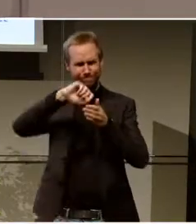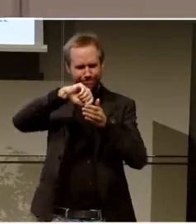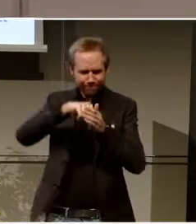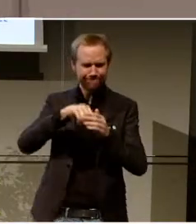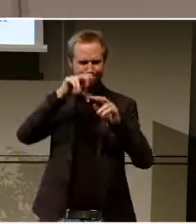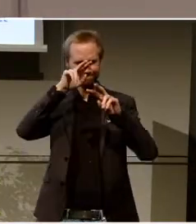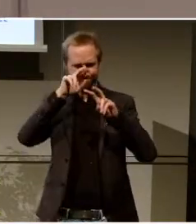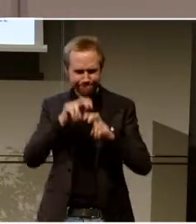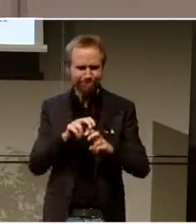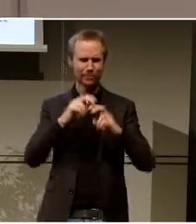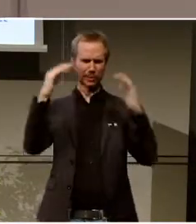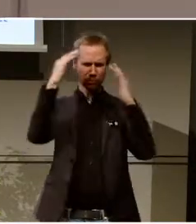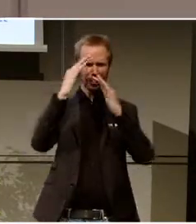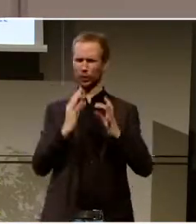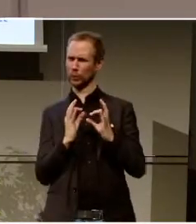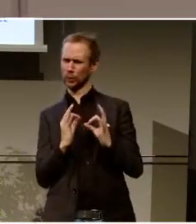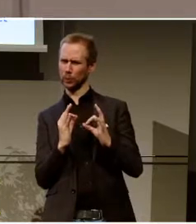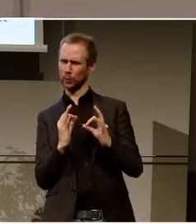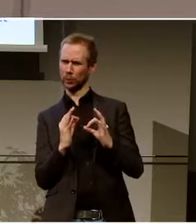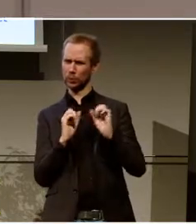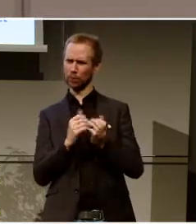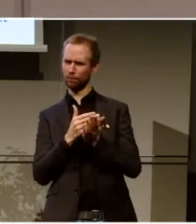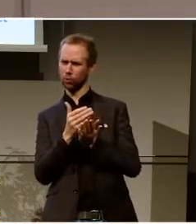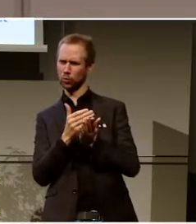hur man ska gå vidare i arbetet.